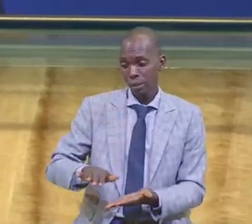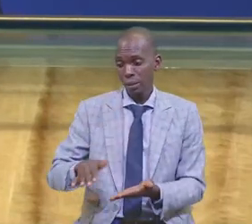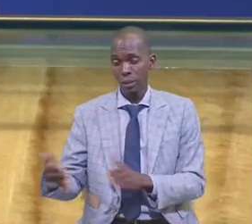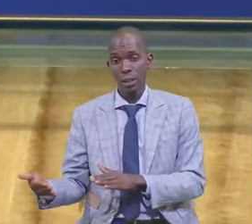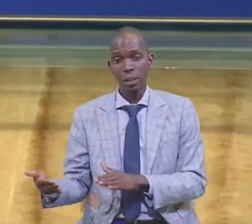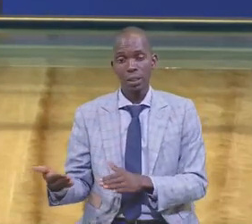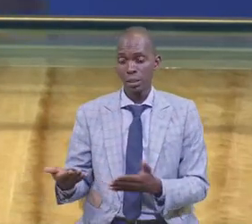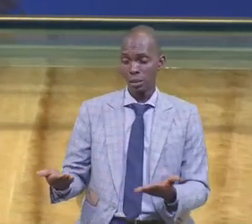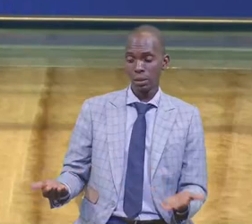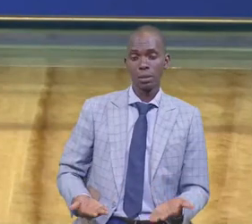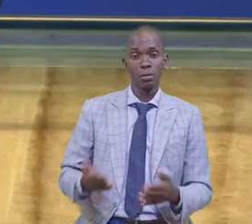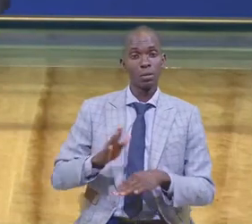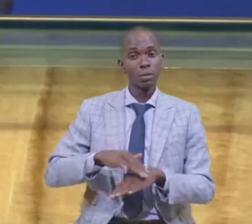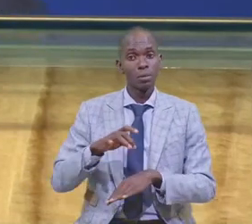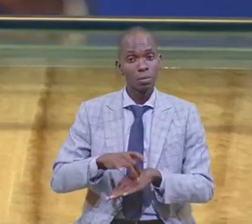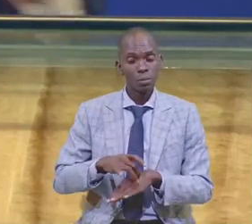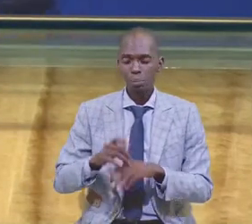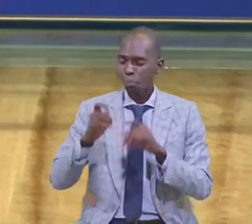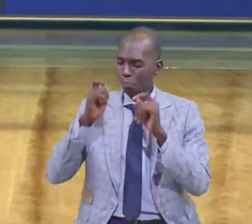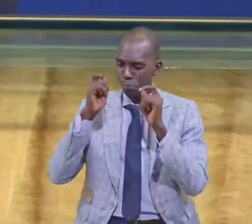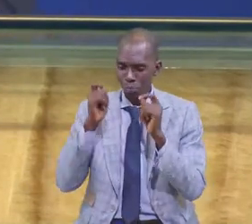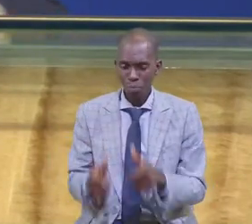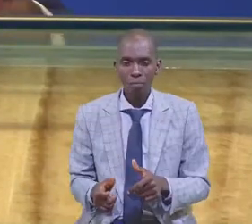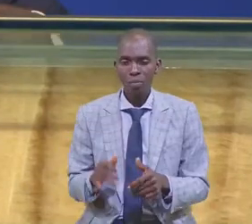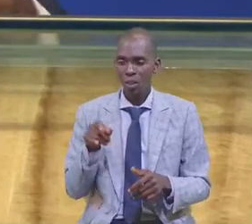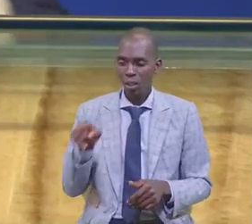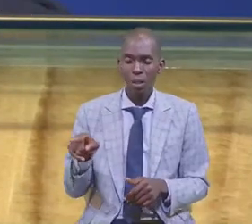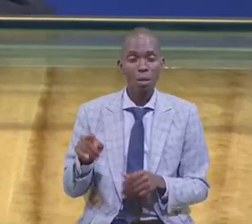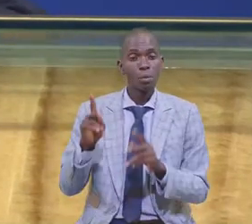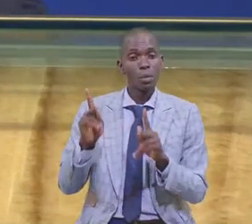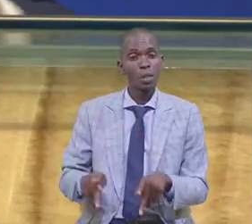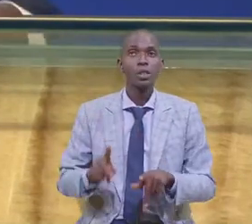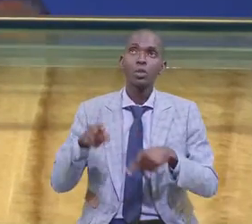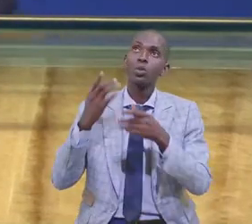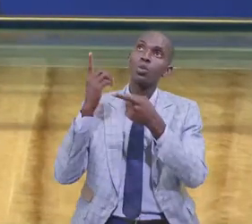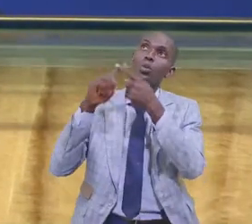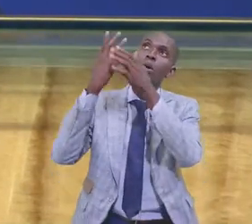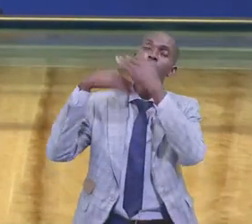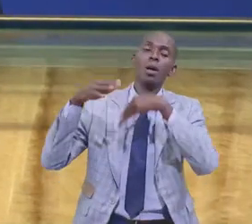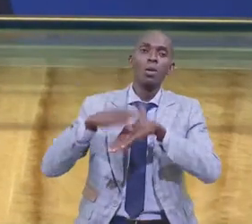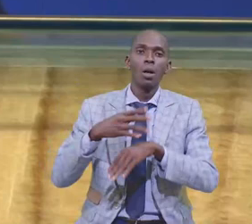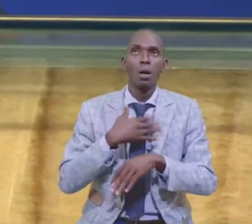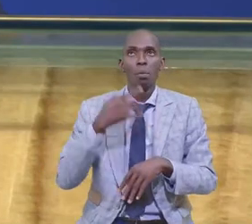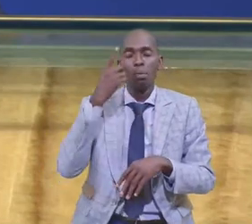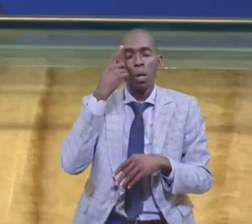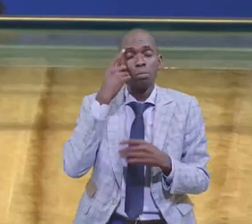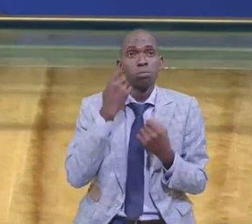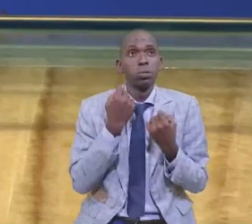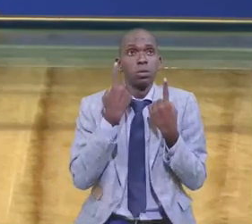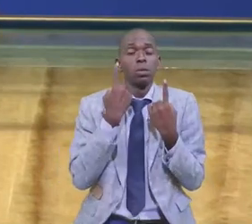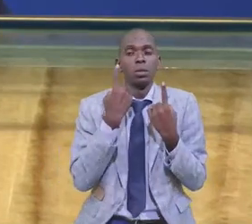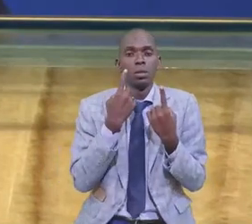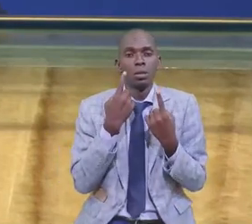Dès qu'un saint, un juste meurt sur terre, aussitôt, il va au ciel et il en